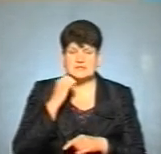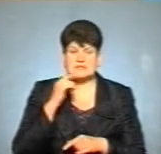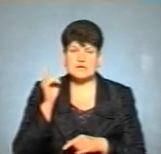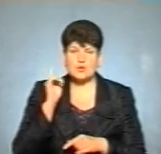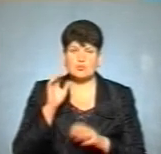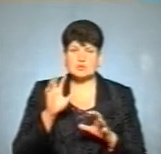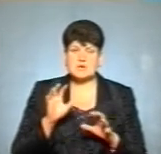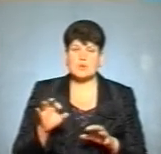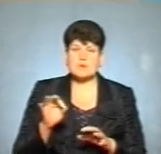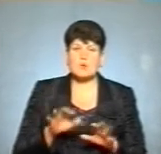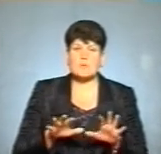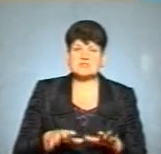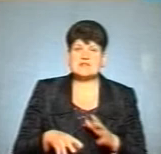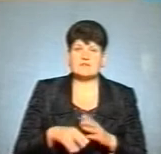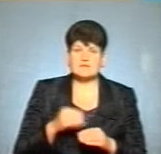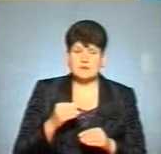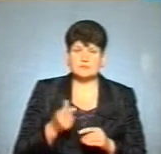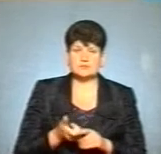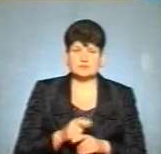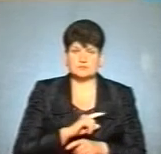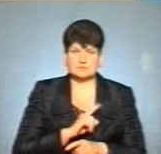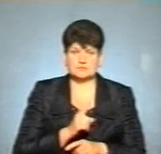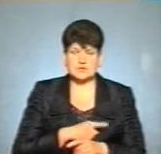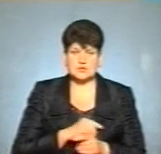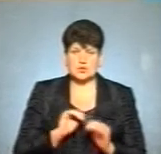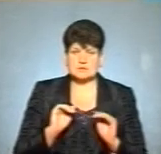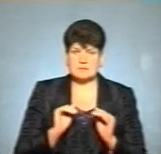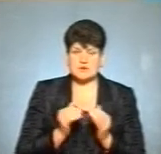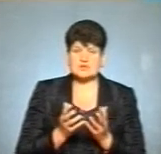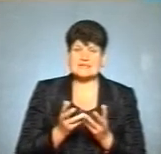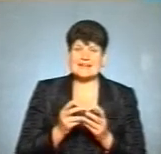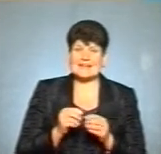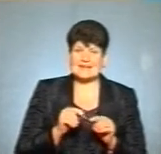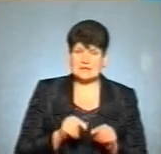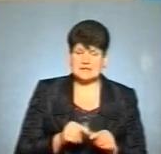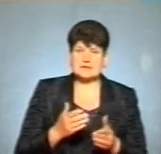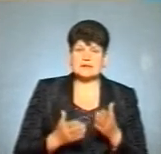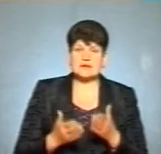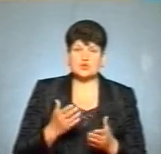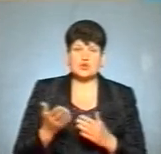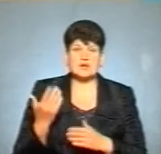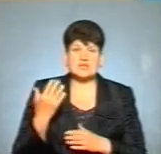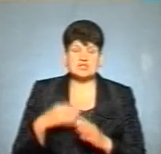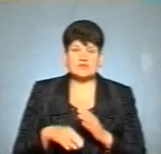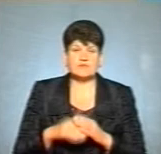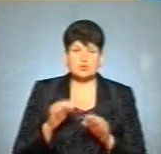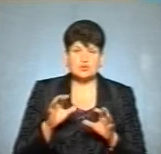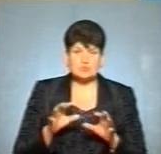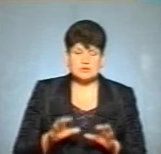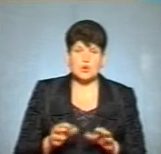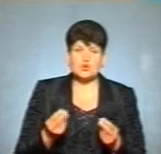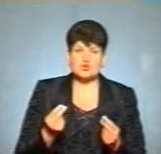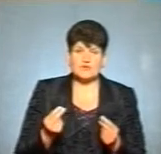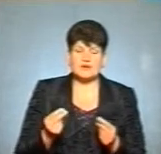про місцеві вибори. Так, тобто досить суттєво зменшується кількість. Але якщо раніше в виборчому кодексі грошова